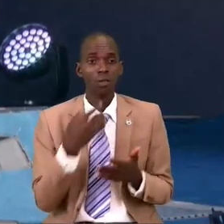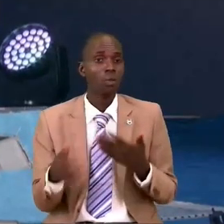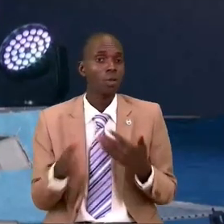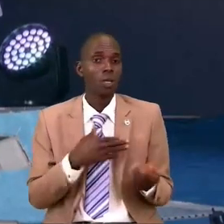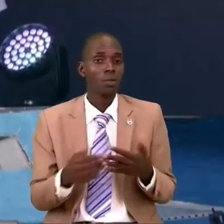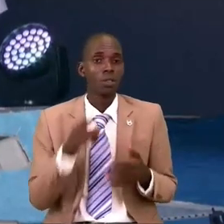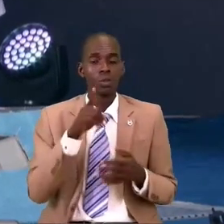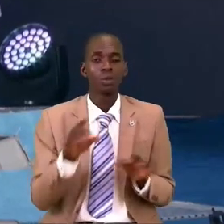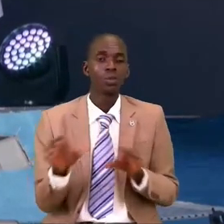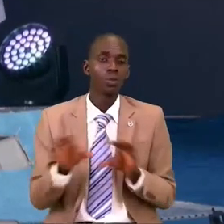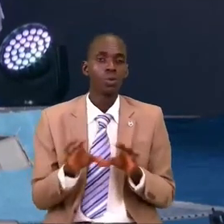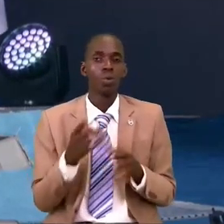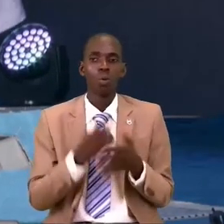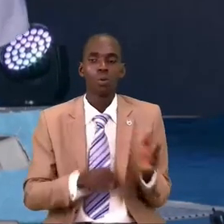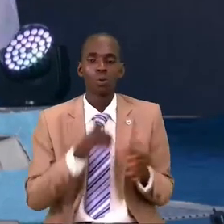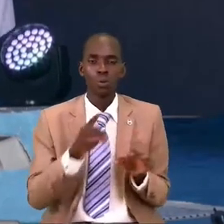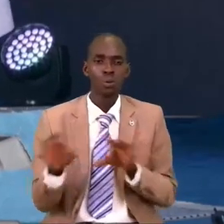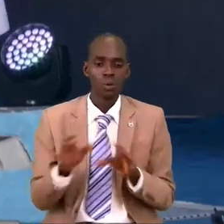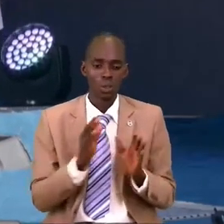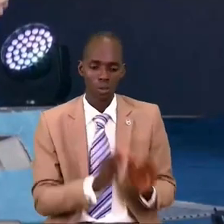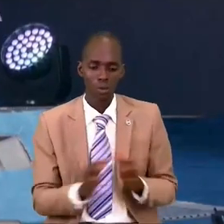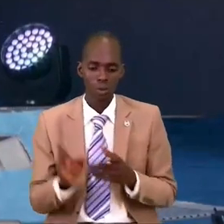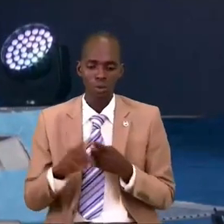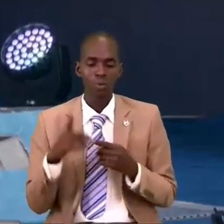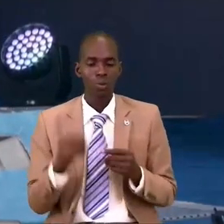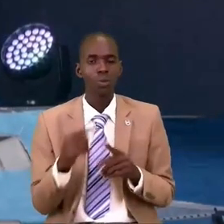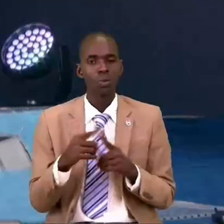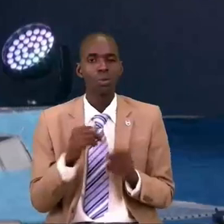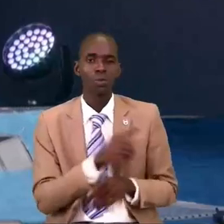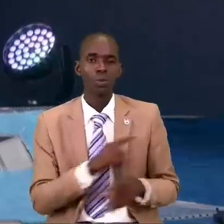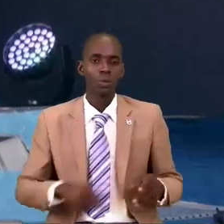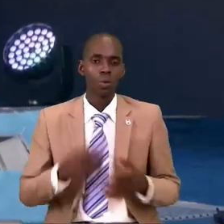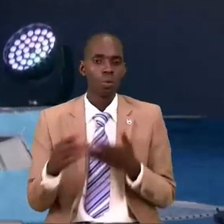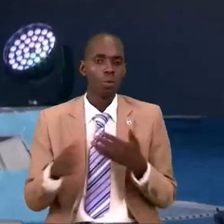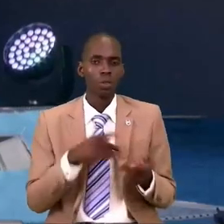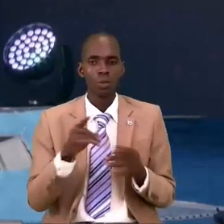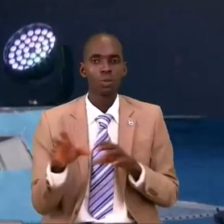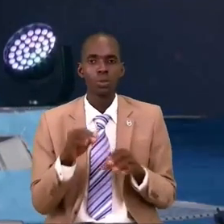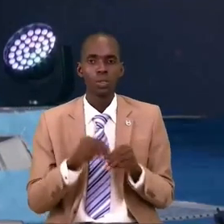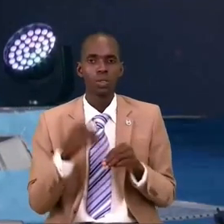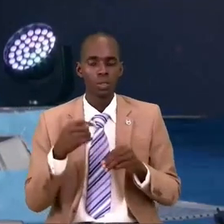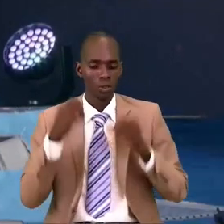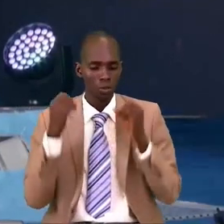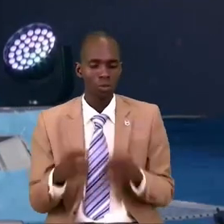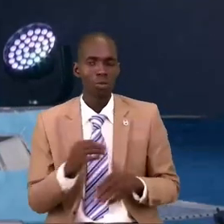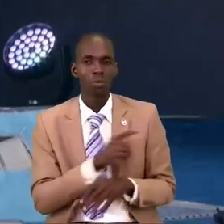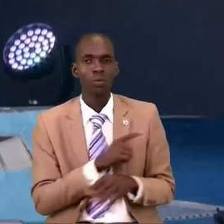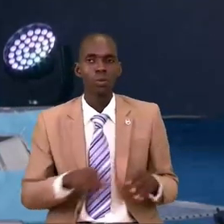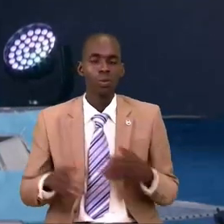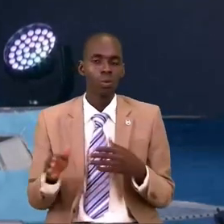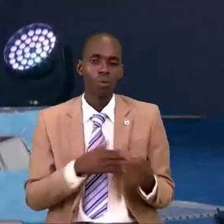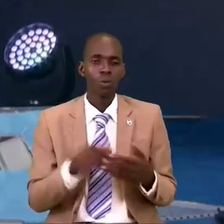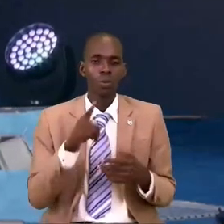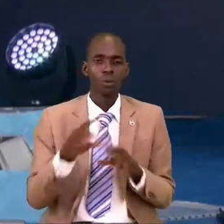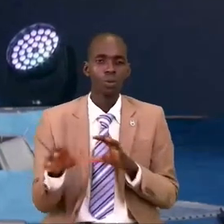fait dans la force du Seigneur, ce qu'il fait par l'Esprit du Seigneur, il n'est pas un